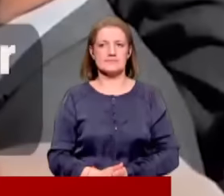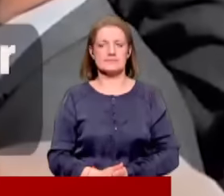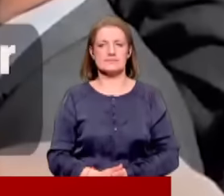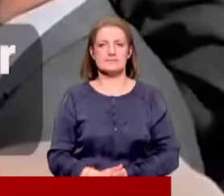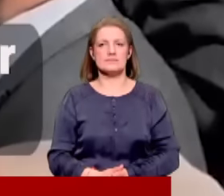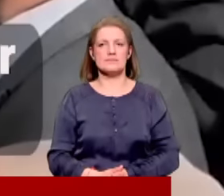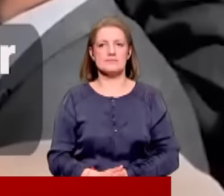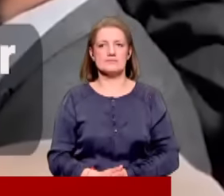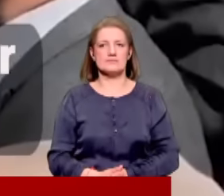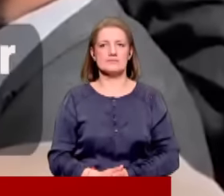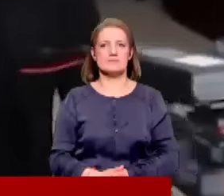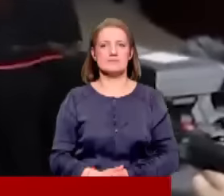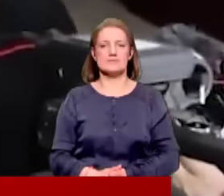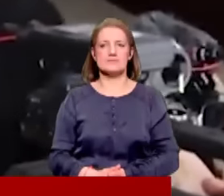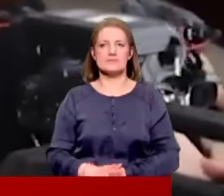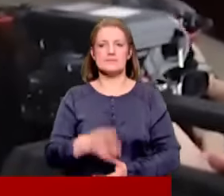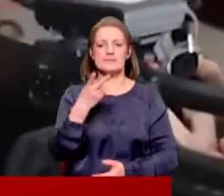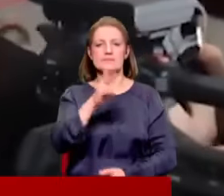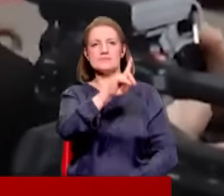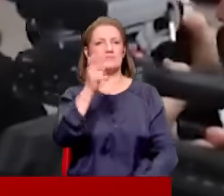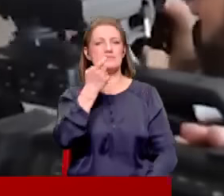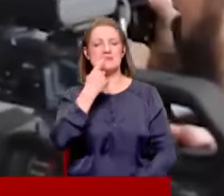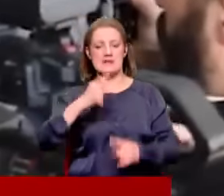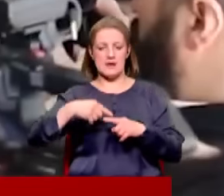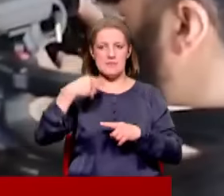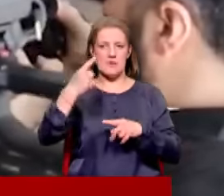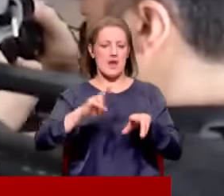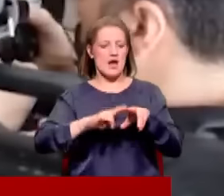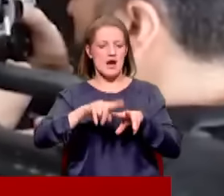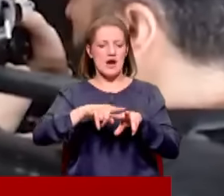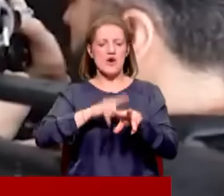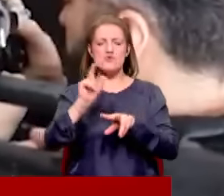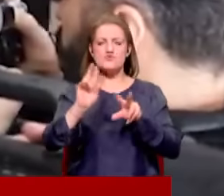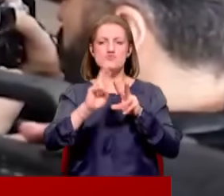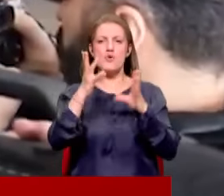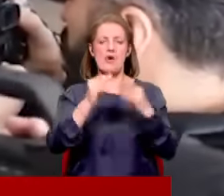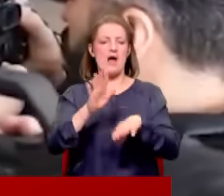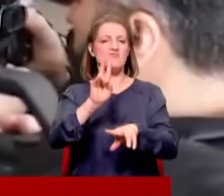yapılan bir darbedir. 2019'dan beri kayyumla yönetilen Van'da